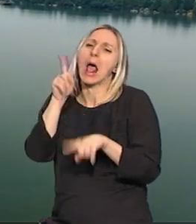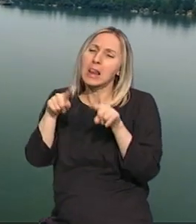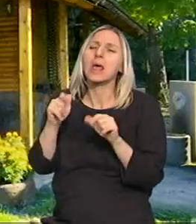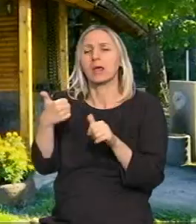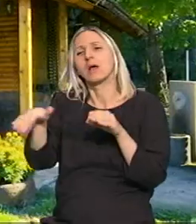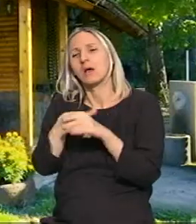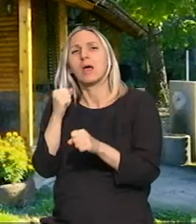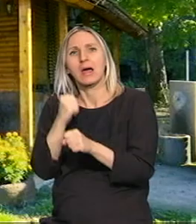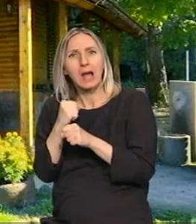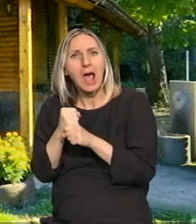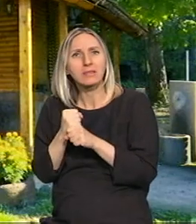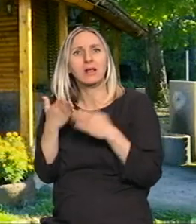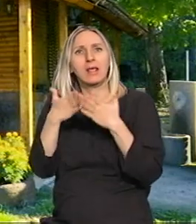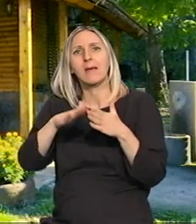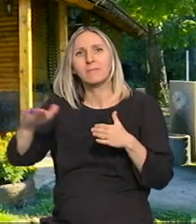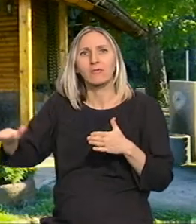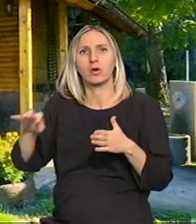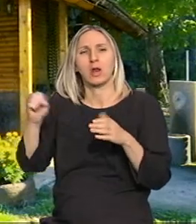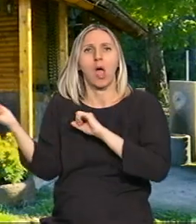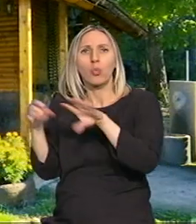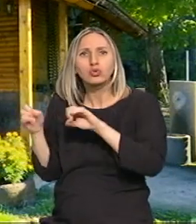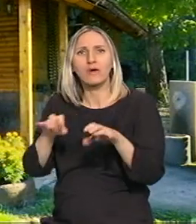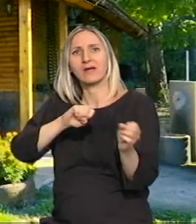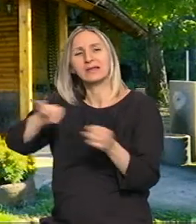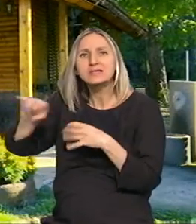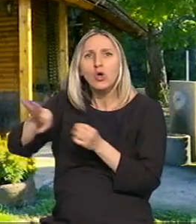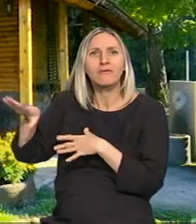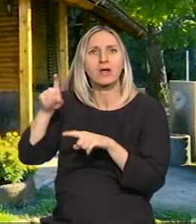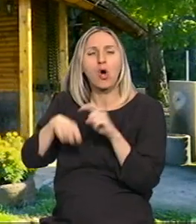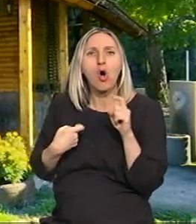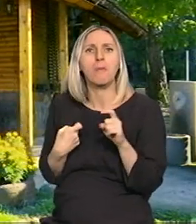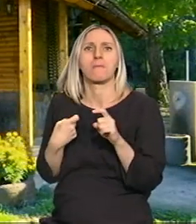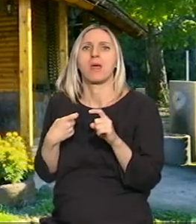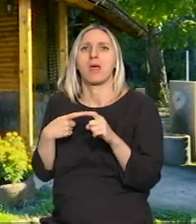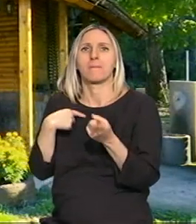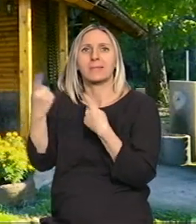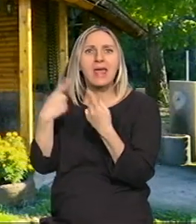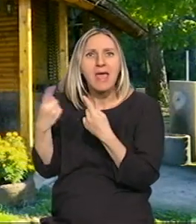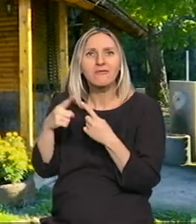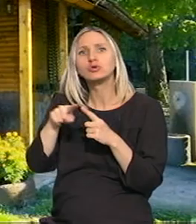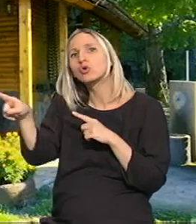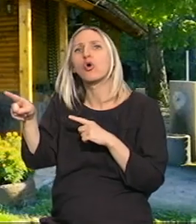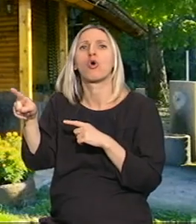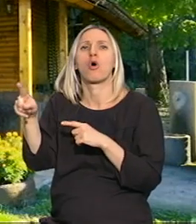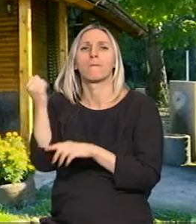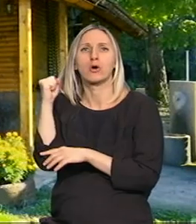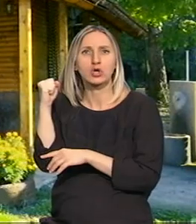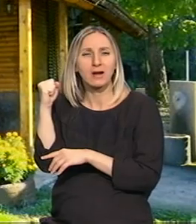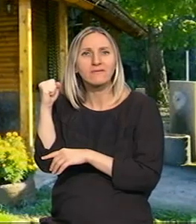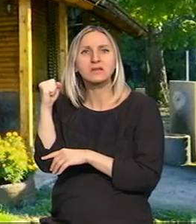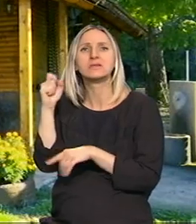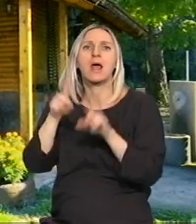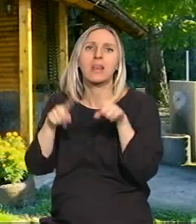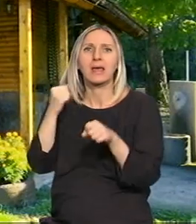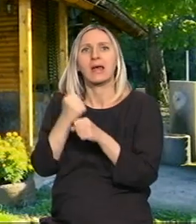u pristaništu na utovaru, istovaru robe, neki su radili na prevozu robe do Požarevca, neki su radili